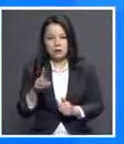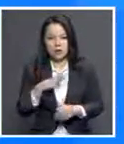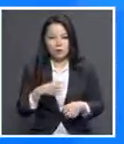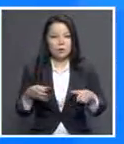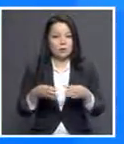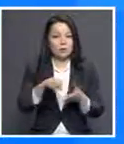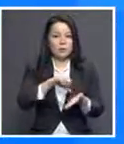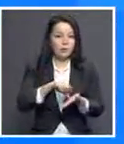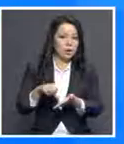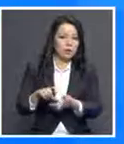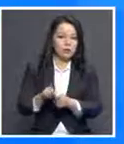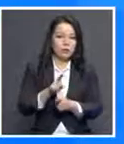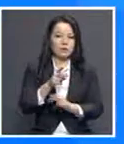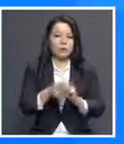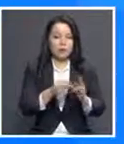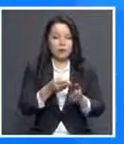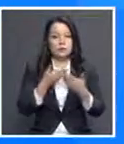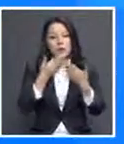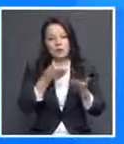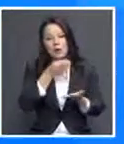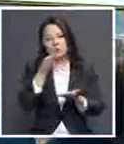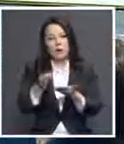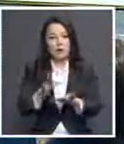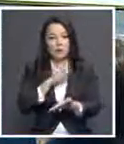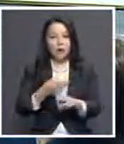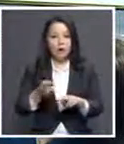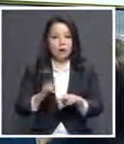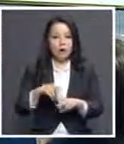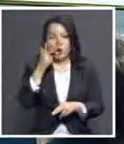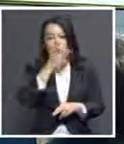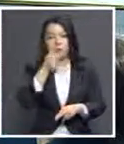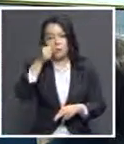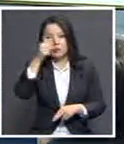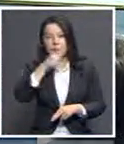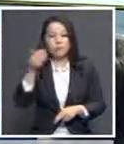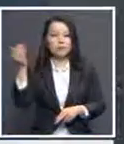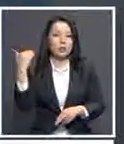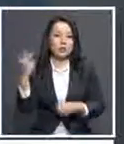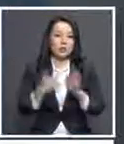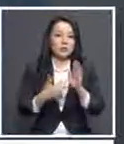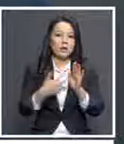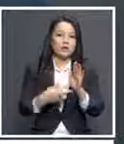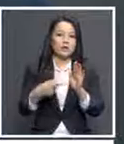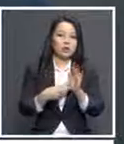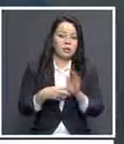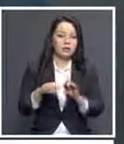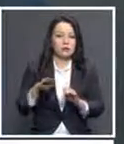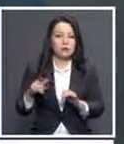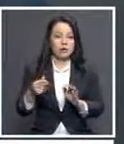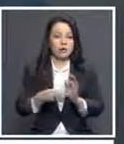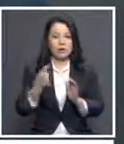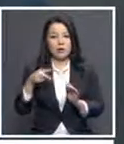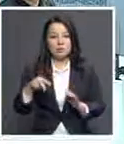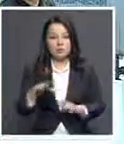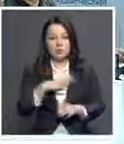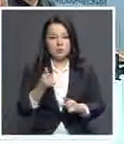өкілдері шаруалар шағымына осылай деп жауап берді. Осыдан 3 жыл бұрын литрі 87 теңге болған жанармай қазір 2 есеге